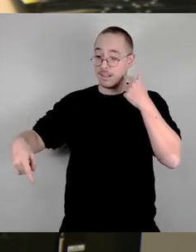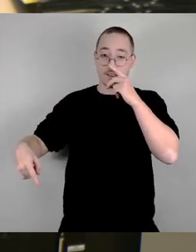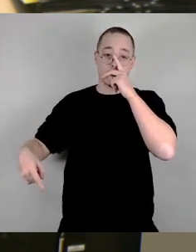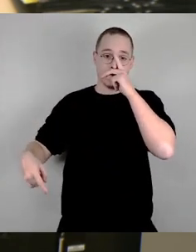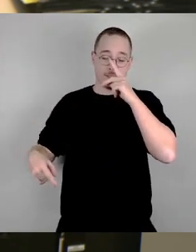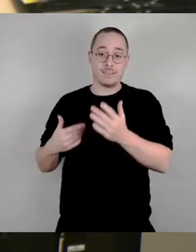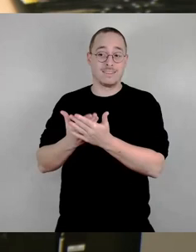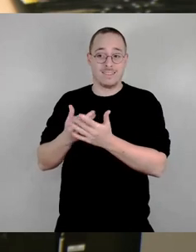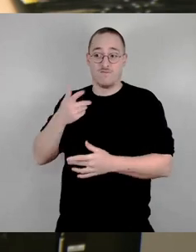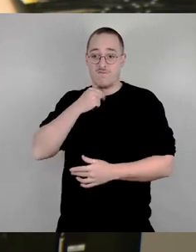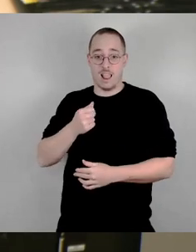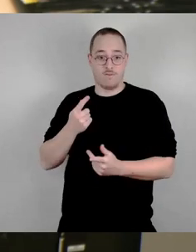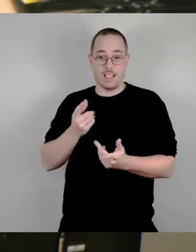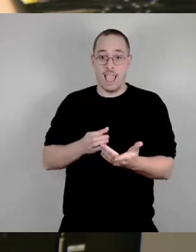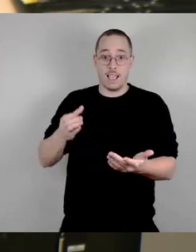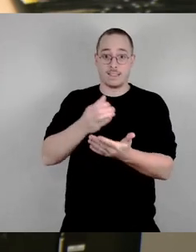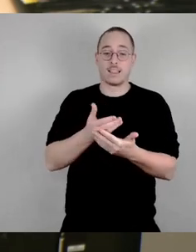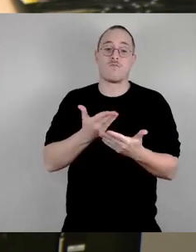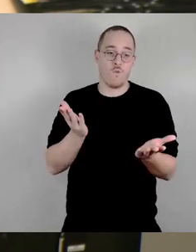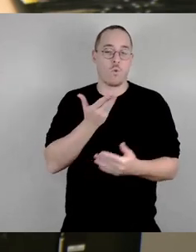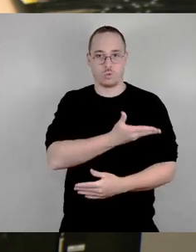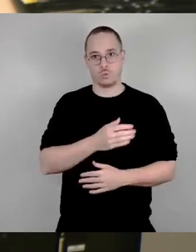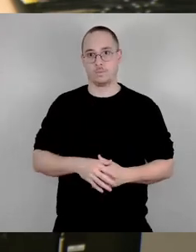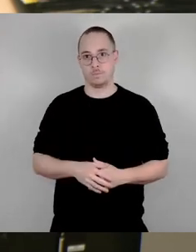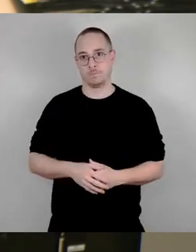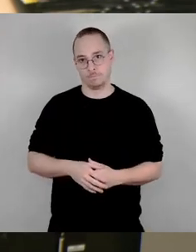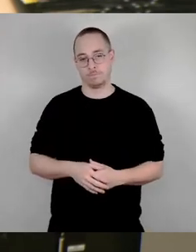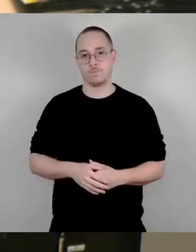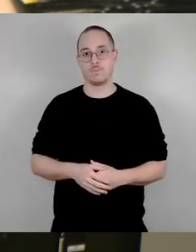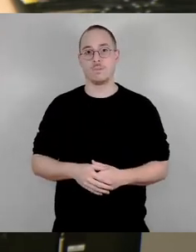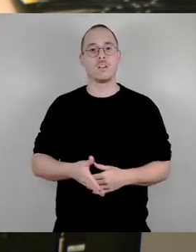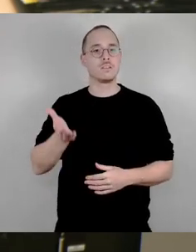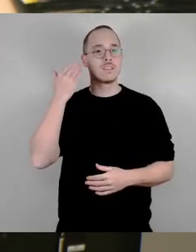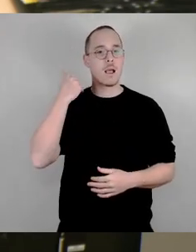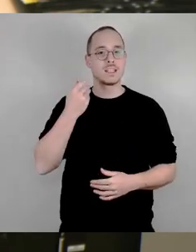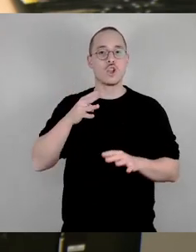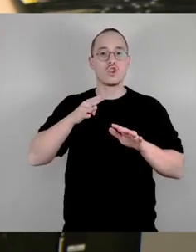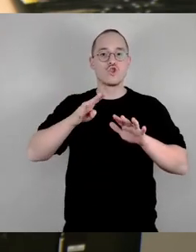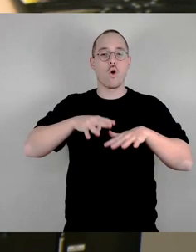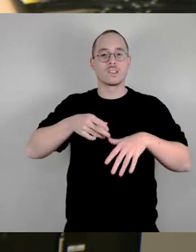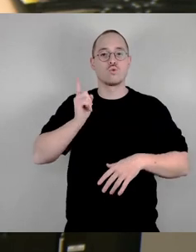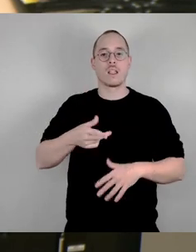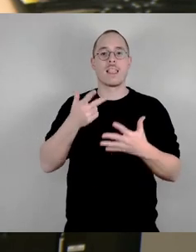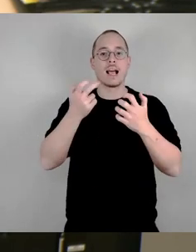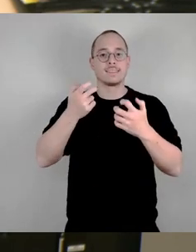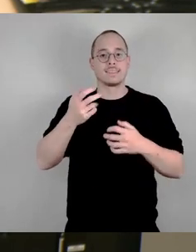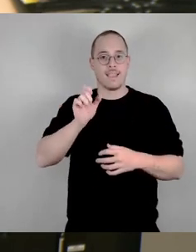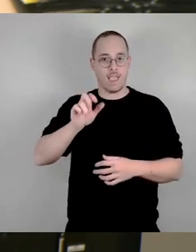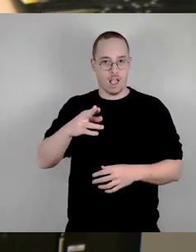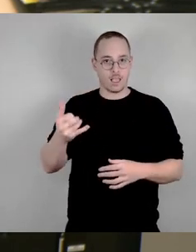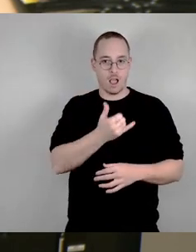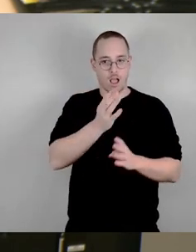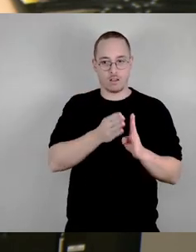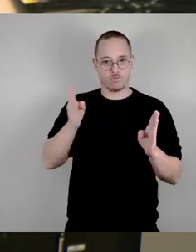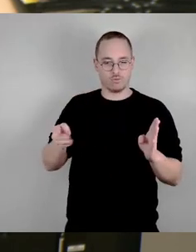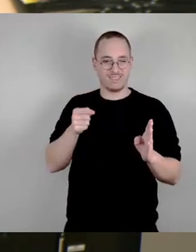Mit dem Film Beat Street entwickelte sich in Dresden bereits in den 1980er Jahren eine Skater-Community, für die es einfach cool war,